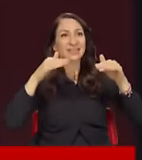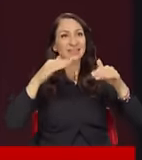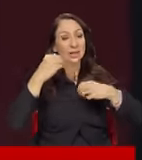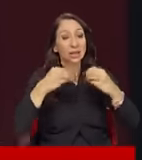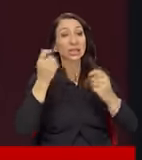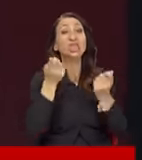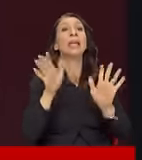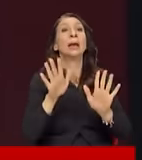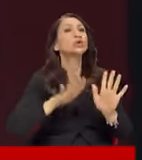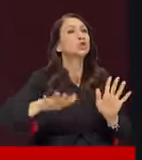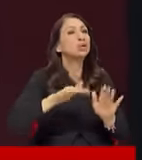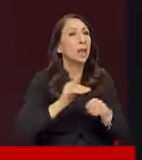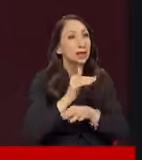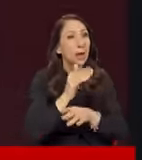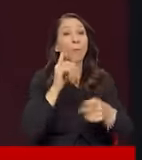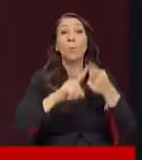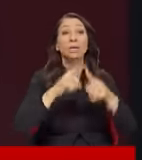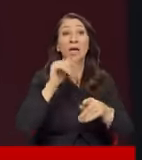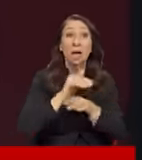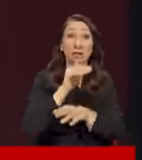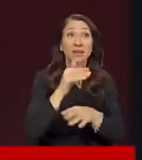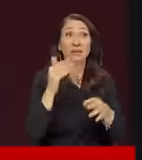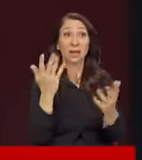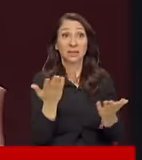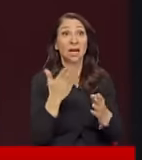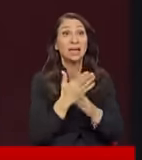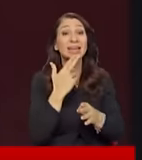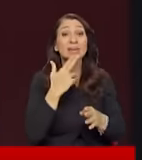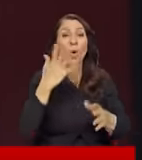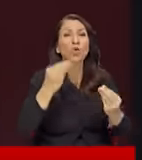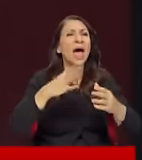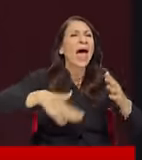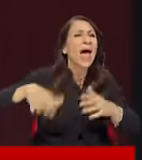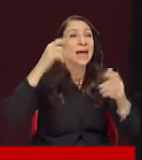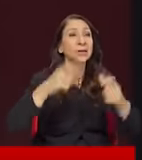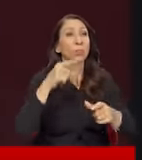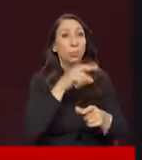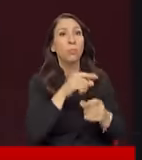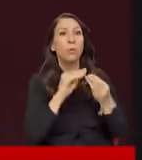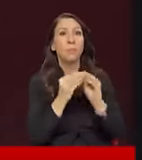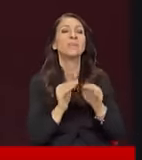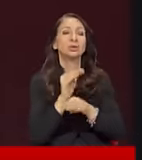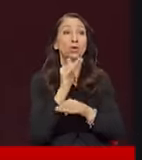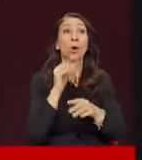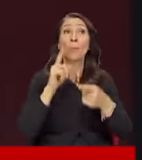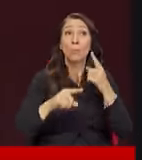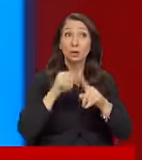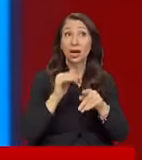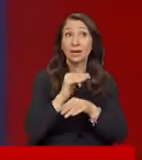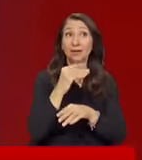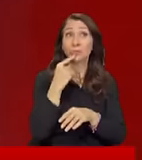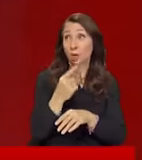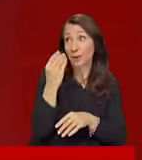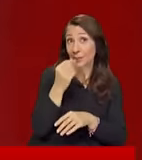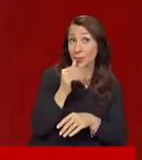iş hayatında değil, sosyal hayatta da işte siyasi hayatta da aslında kadının olduğu her yerde cam tavan sendromu yaşanıyor. Siyasi hayatta da diyor Ekrem